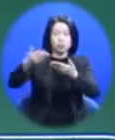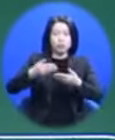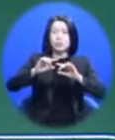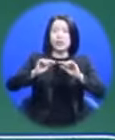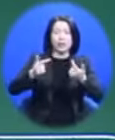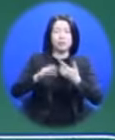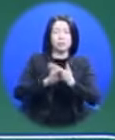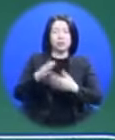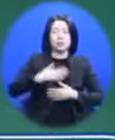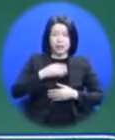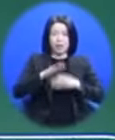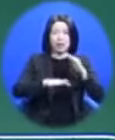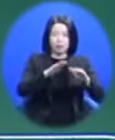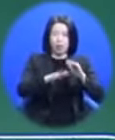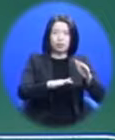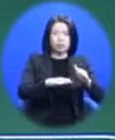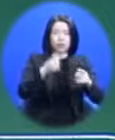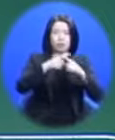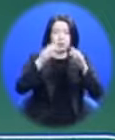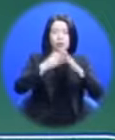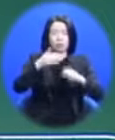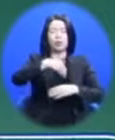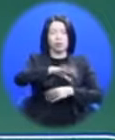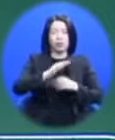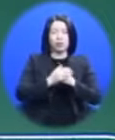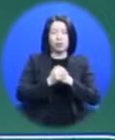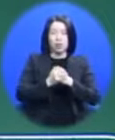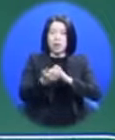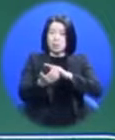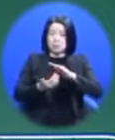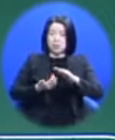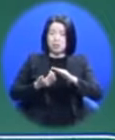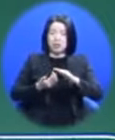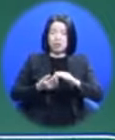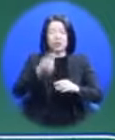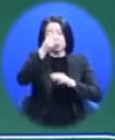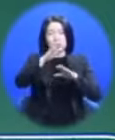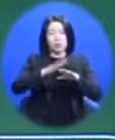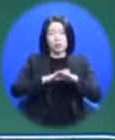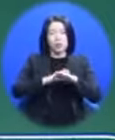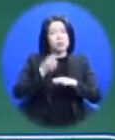제가 걸어서 교회 가겠습니다. 뭐 미리 예배 시간 서너